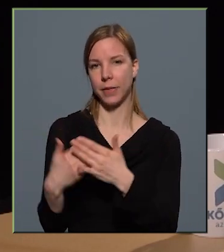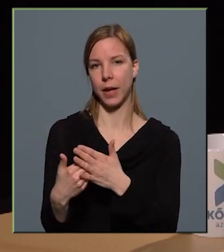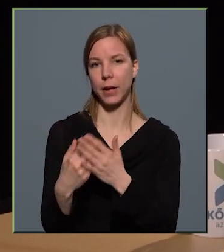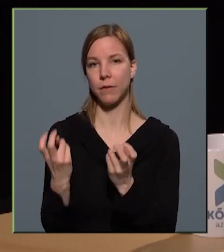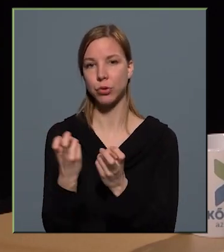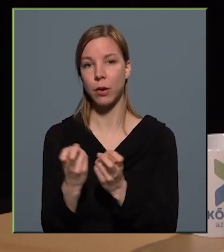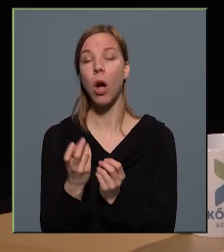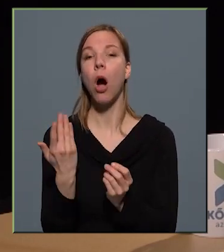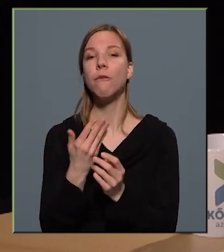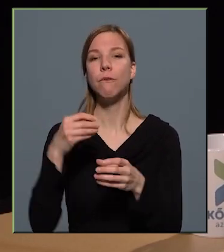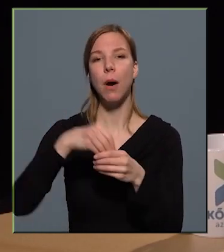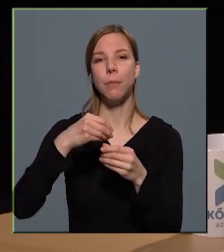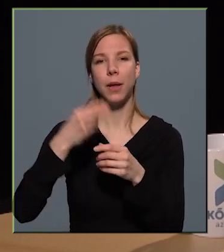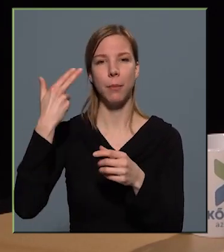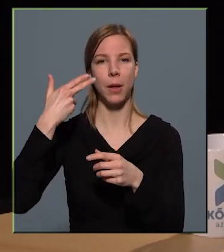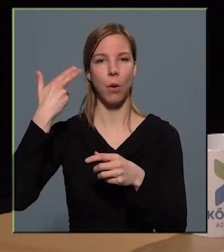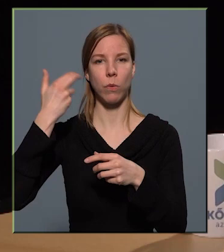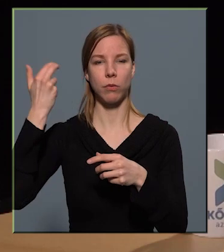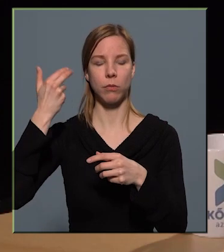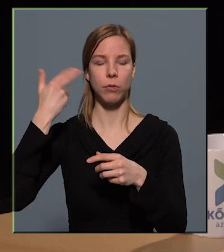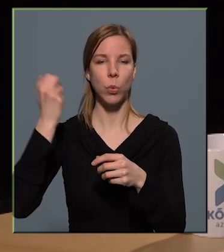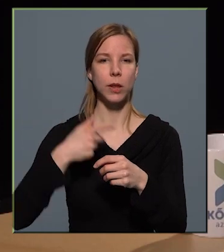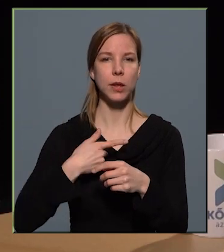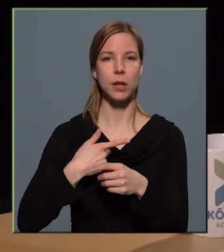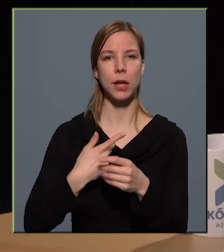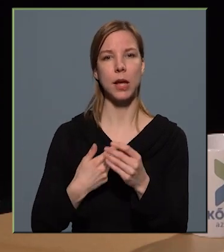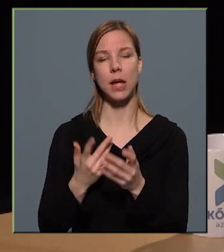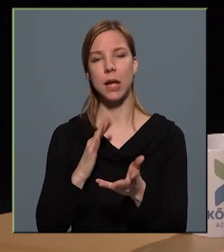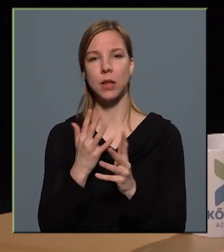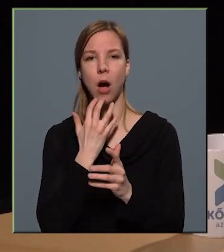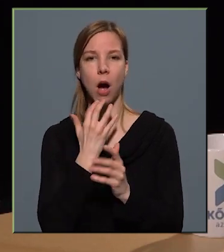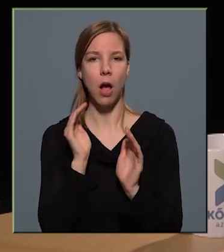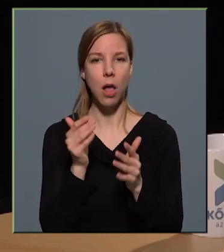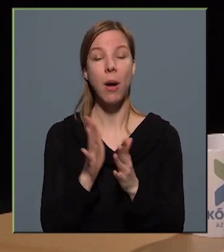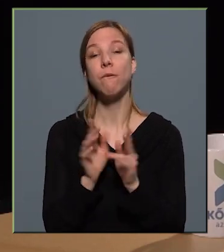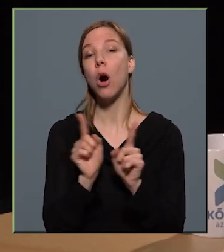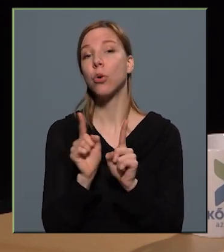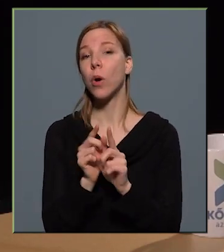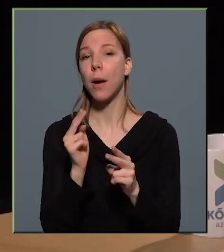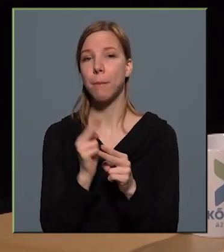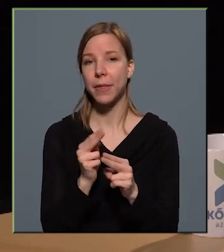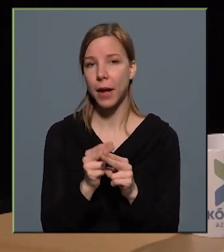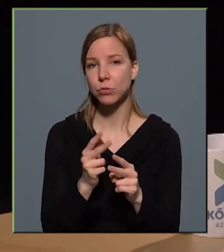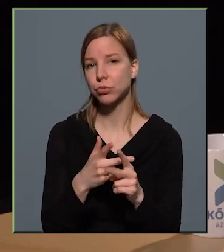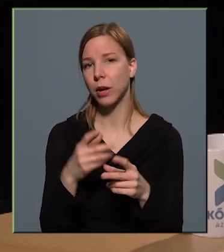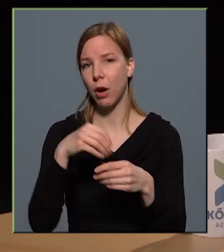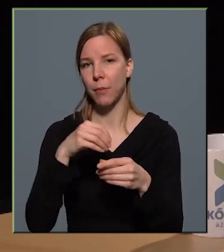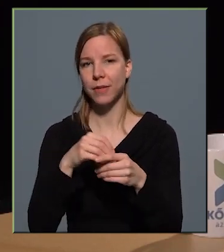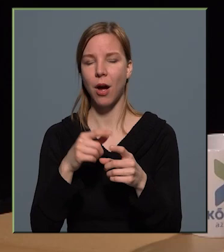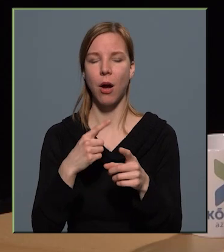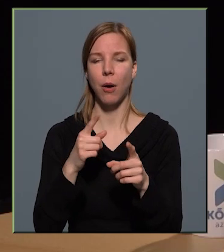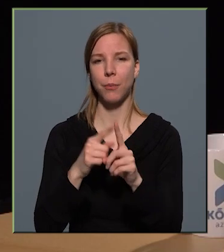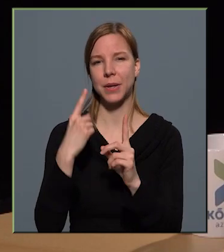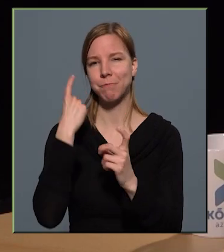mondjuk szuicid hajlam, van esetleg egy olyan betegség, ami miatt olyan gondolatai támadhatnak, ami